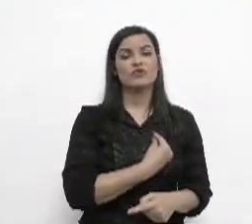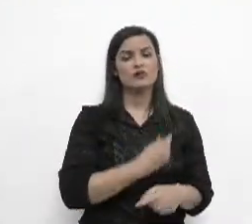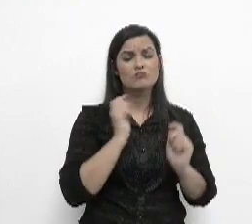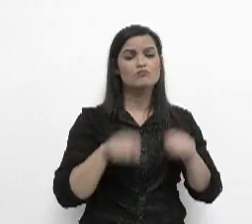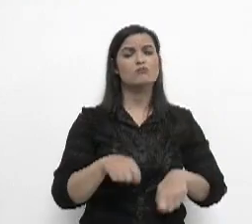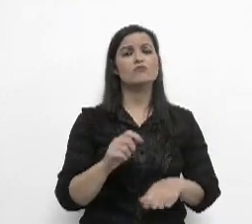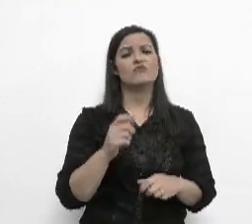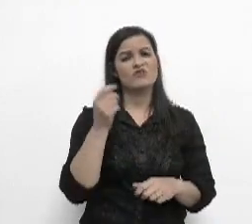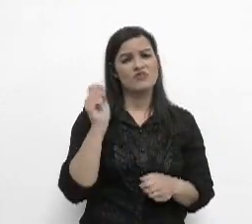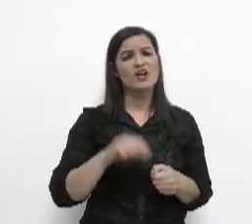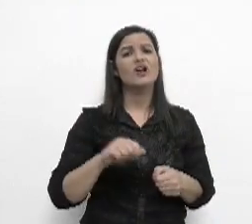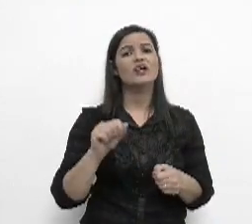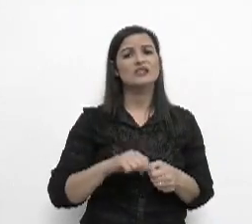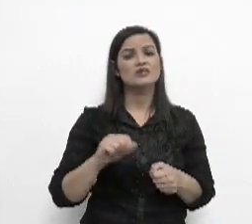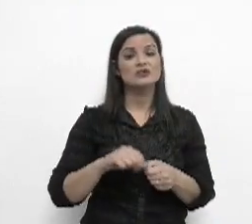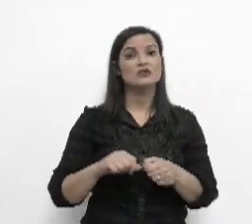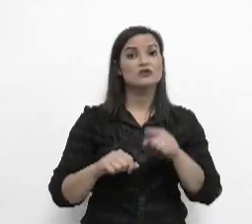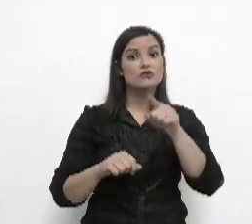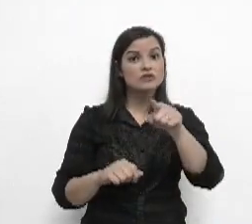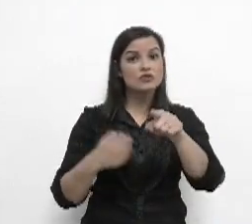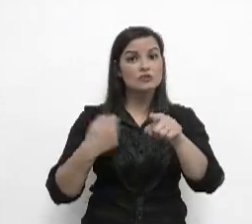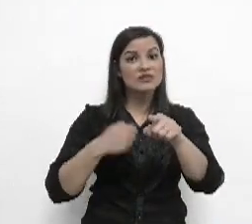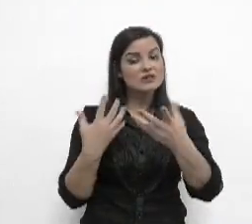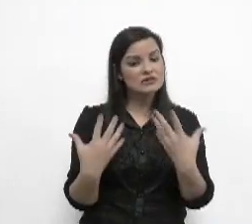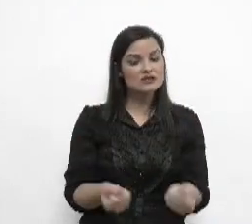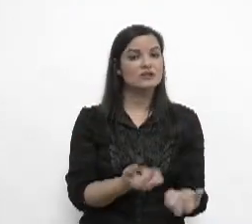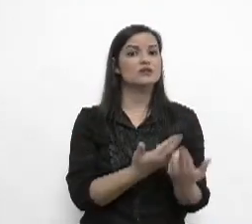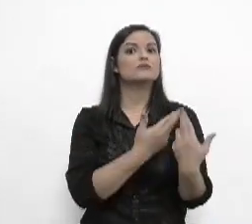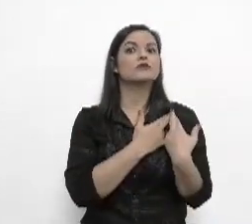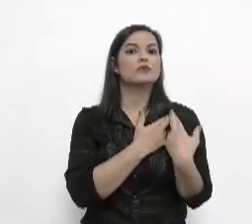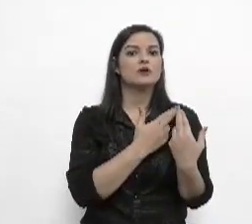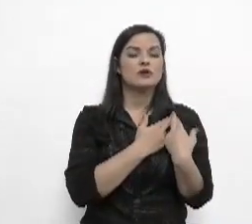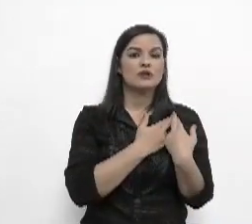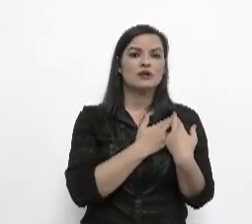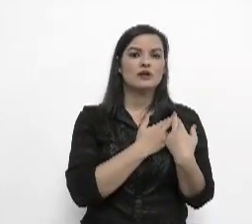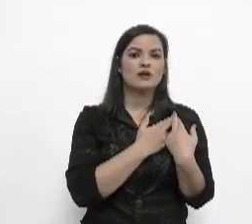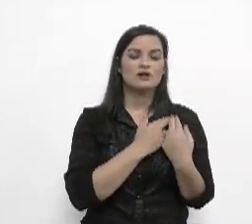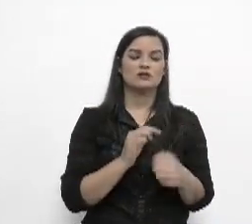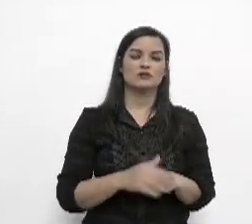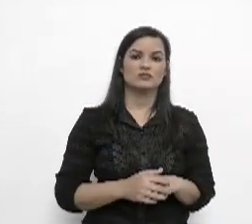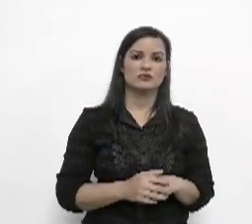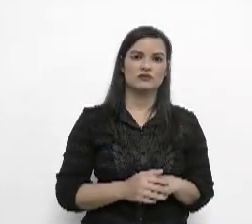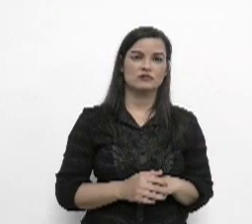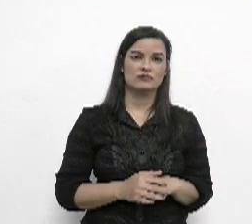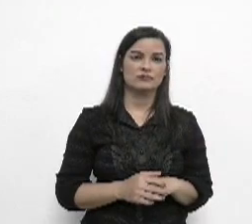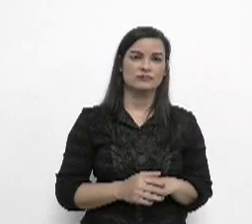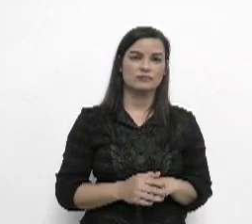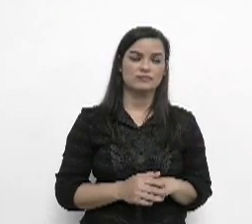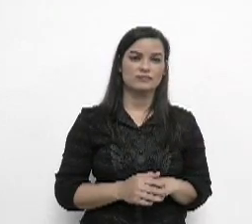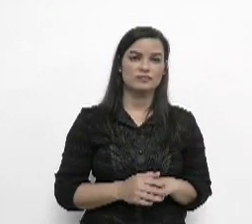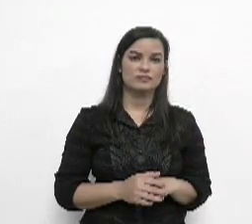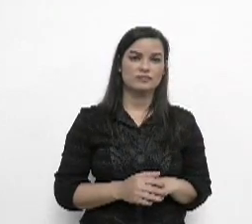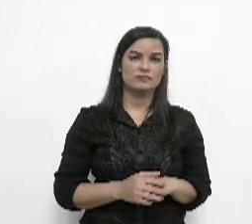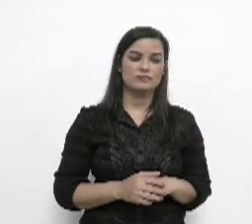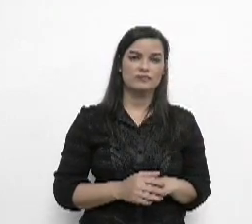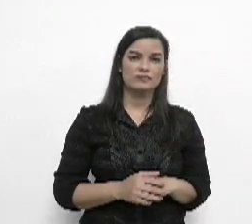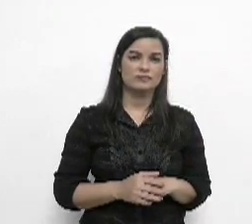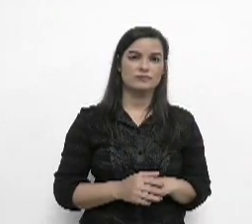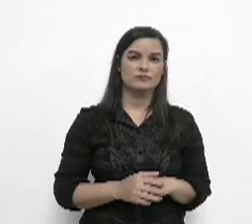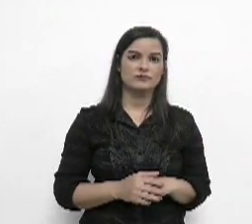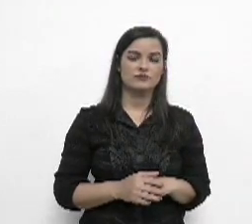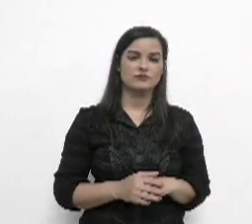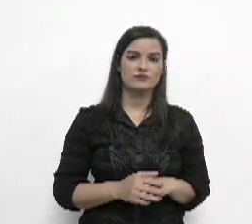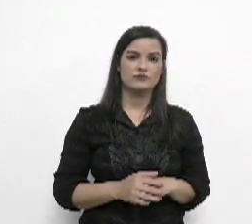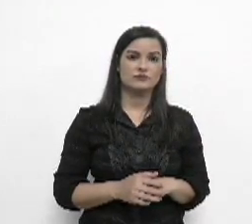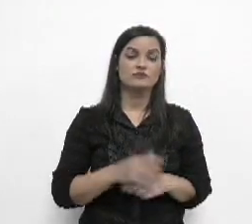쓰여지기를 축복합니다. Que você seja utilizada para esse grande propósito e eu as abençoo dessa maneira. 날마다 그 비전을 여러분 가슴에 꿈꿀 수 있기를